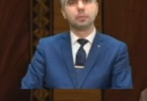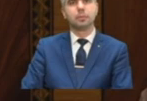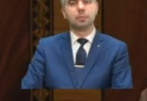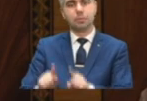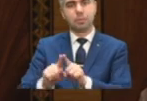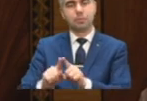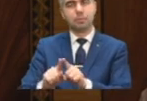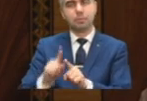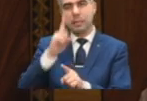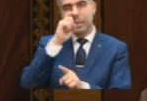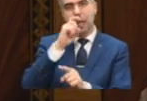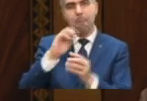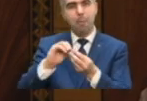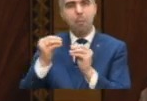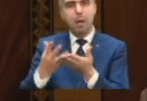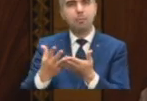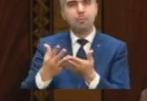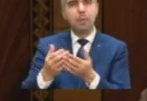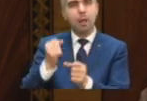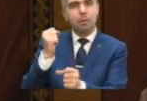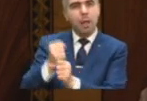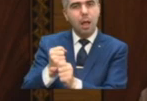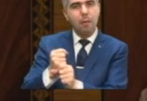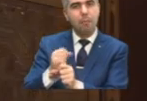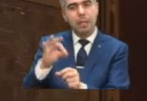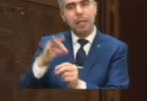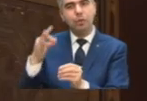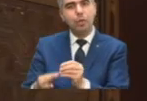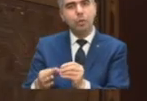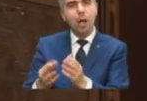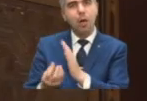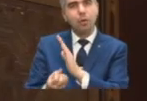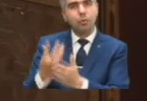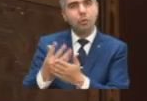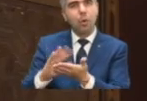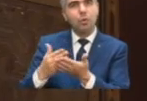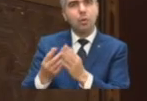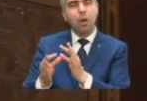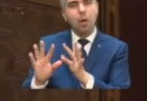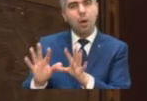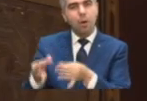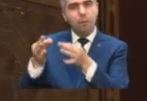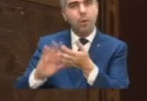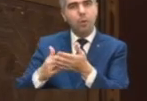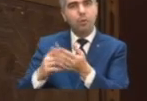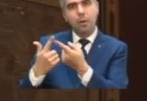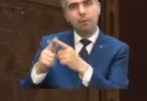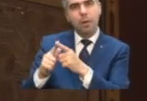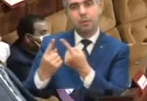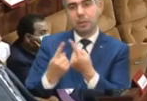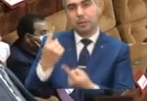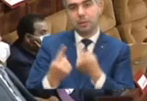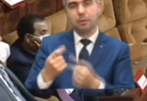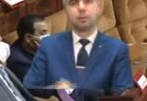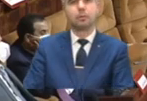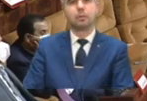وضعية اشتغال وظروف اشتغال وطريقة تحقيق النتائج والأهداف وطريقة إنجاز الاستثمارات وإنجازها في